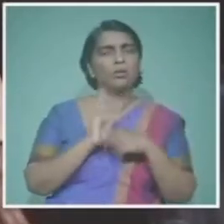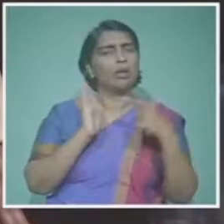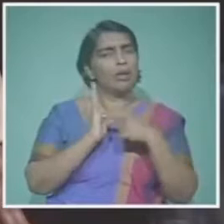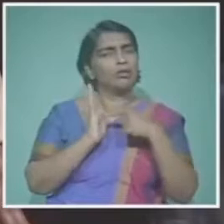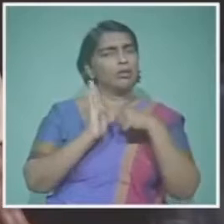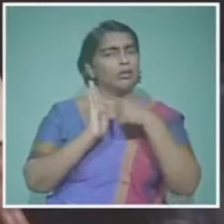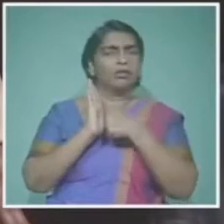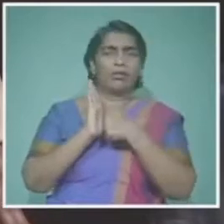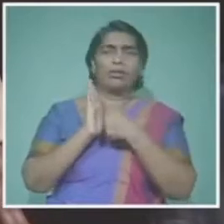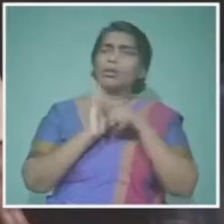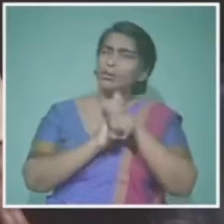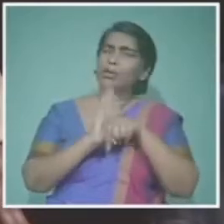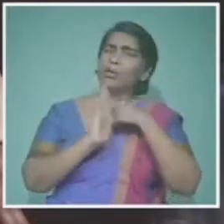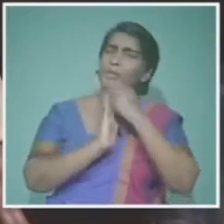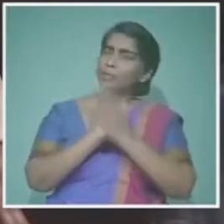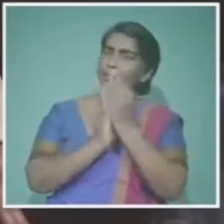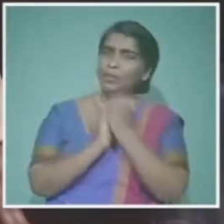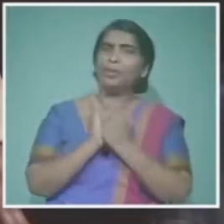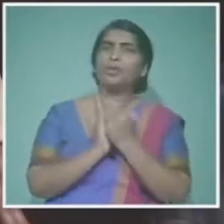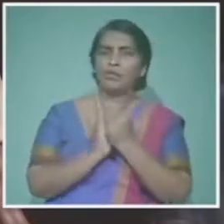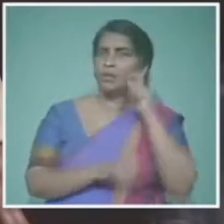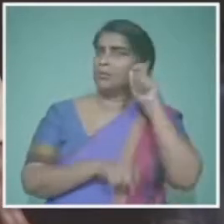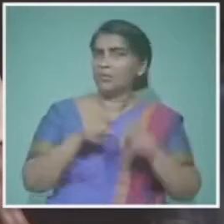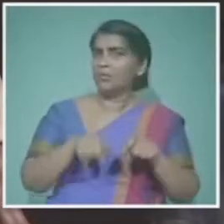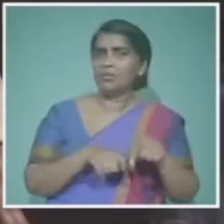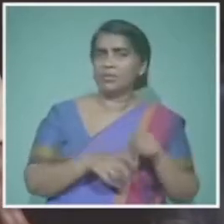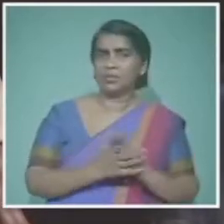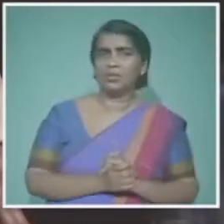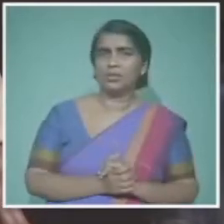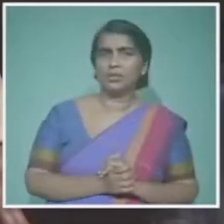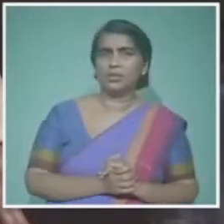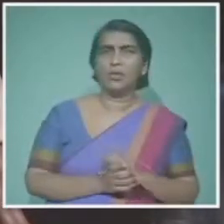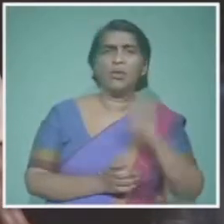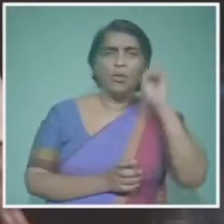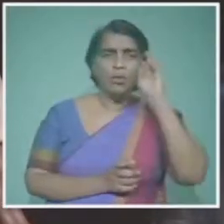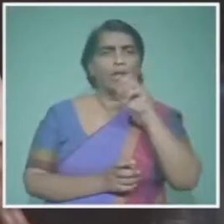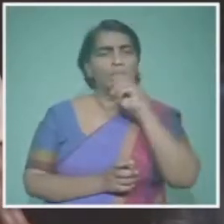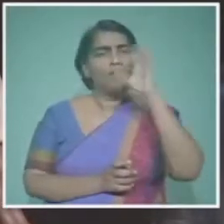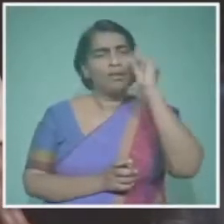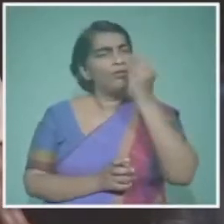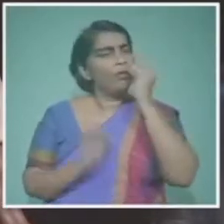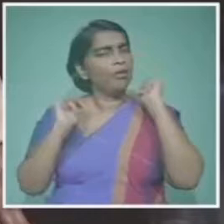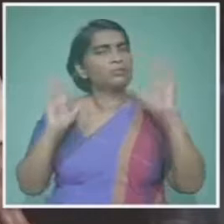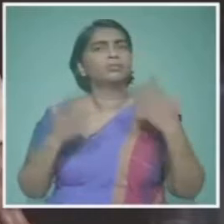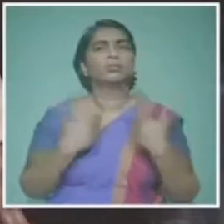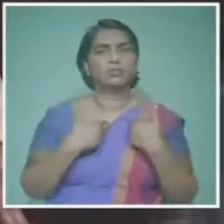කරේ දකුණේ මේ නගරයේ බස්සාර කරේ ජනතාව තුන් වෙලක් කෑවා.